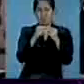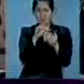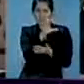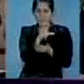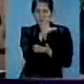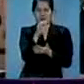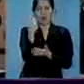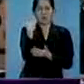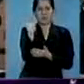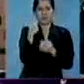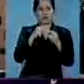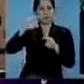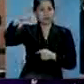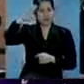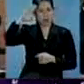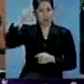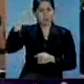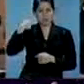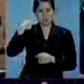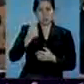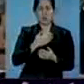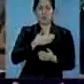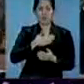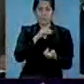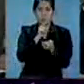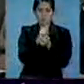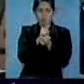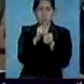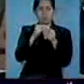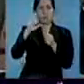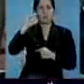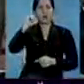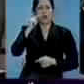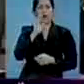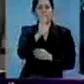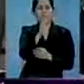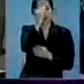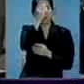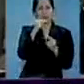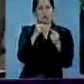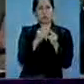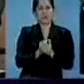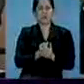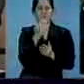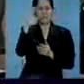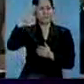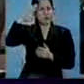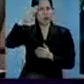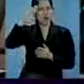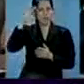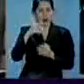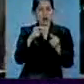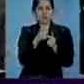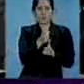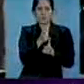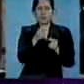าผมก็เองได้รู้จักด้วยพ่อแม่เขาไปสอบถามว่าทำไมเขาเข้ามาแล้วยิงประชาชนอย่างไม่คิดว่า